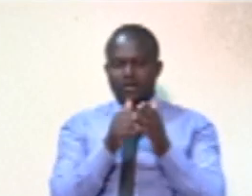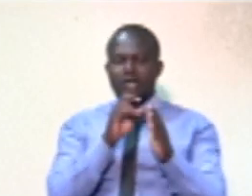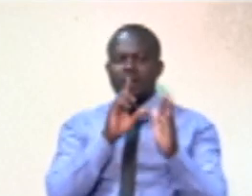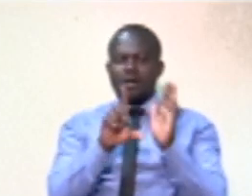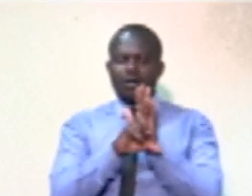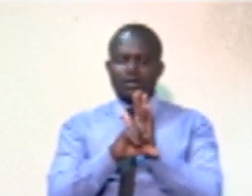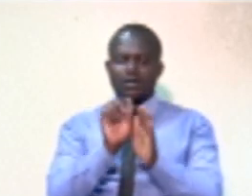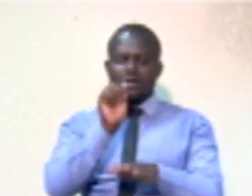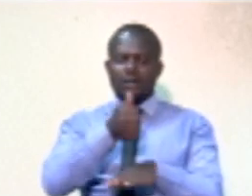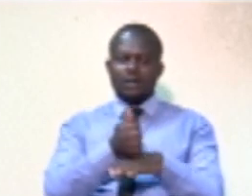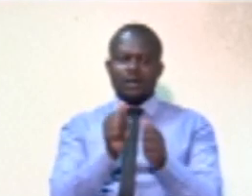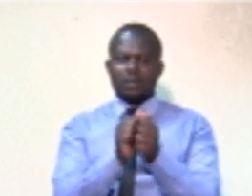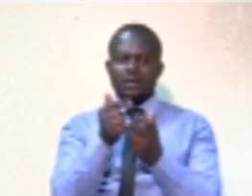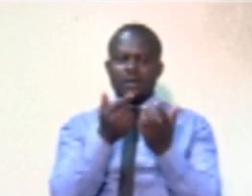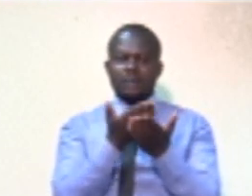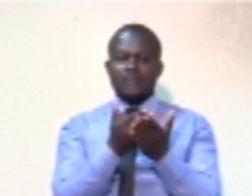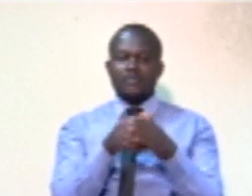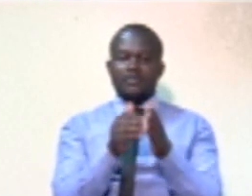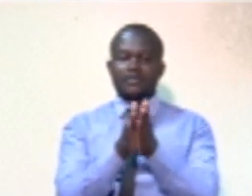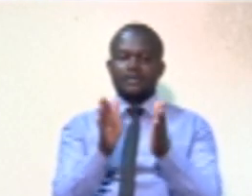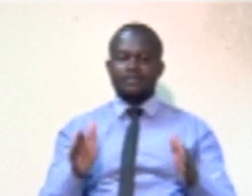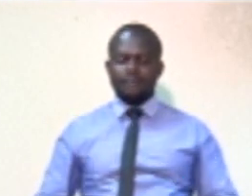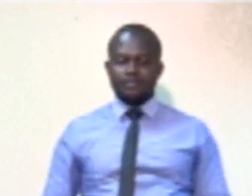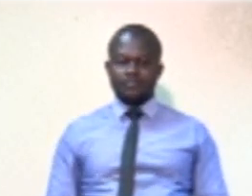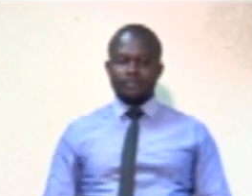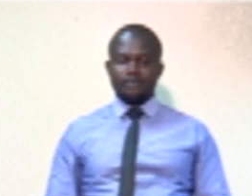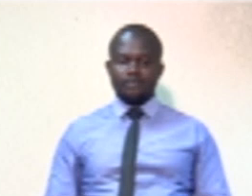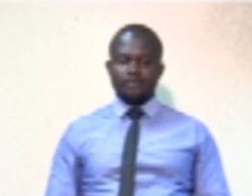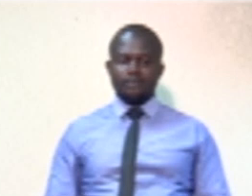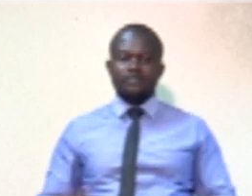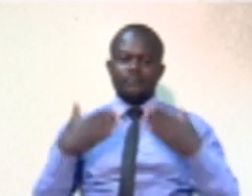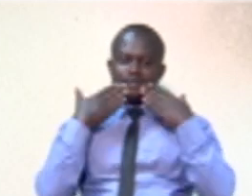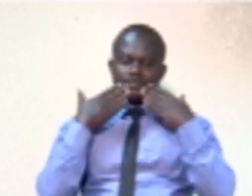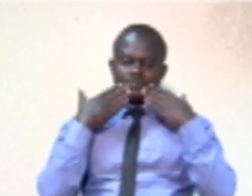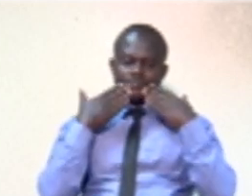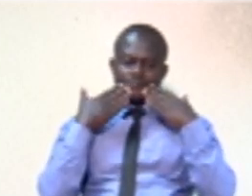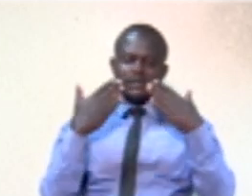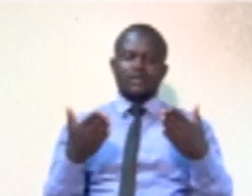amabwiriza yashyizweho ndetse n'icyo mubasaba muri rusange. Murakoze. Icya mbere nuko